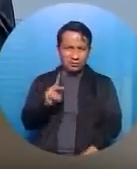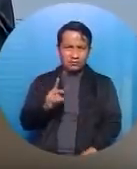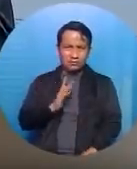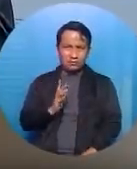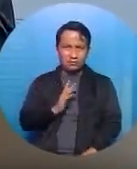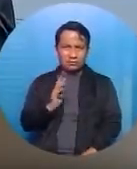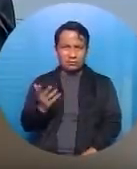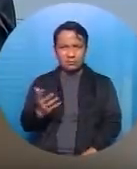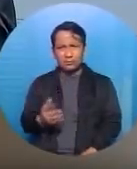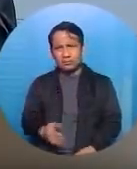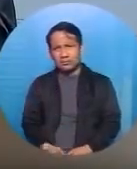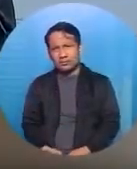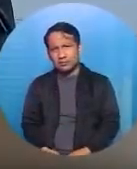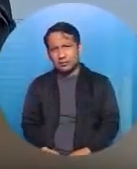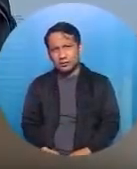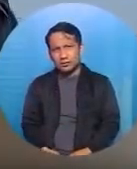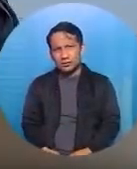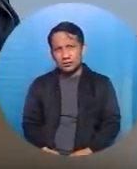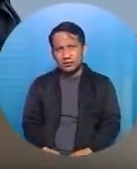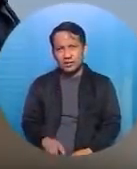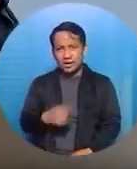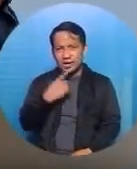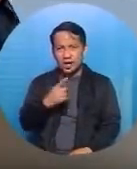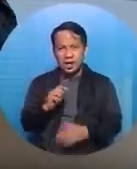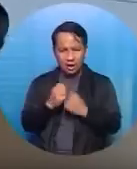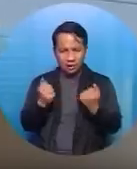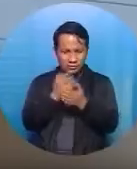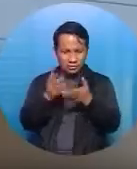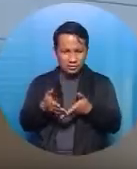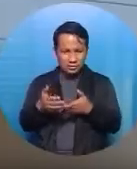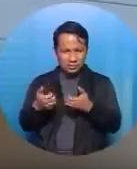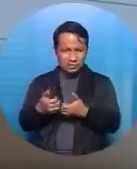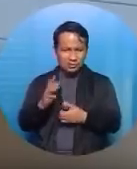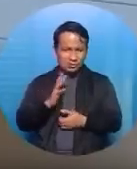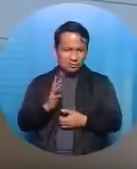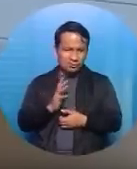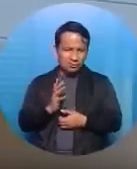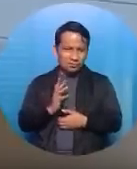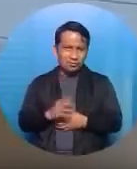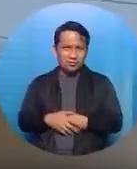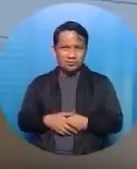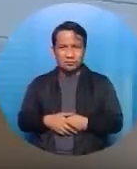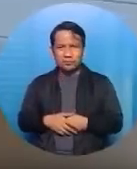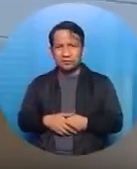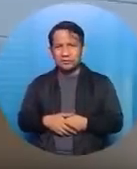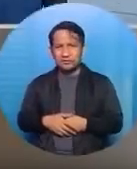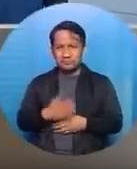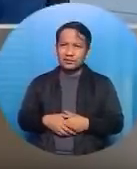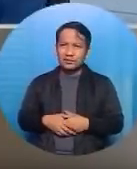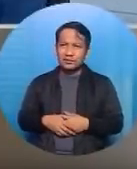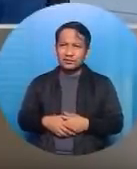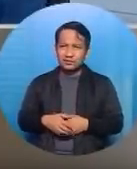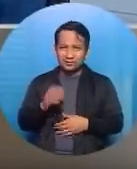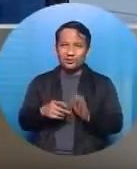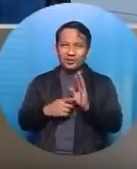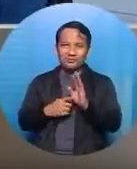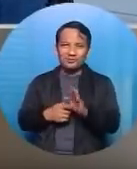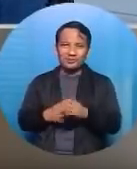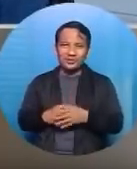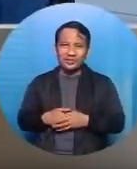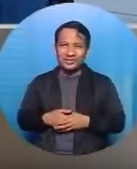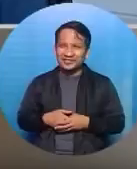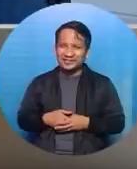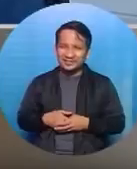po. Wala naman pong ano sa kanya. Bilang isang lover, kumusta po siya? Okay naman po. Malambing ba siya? Opo.